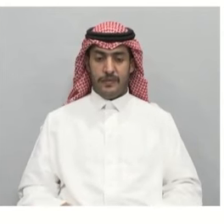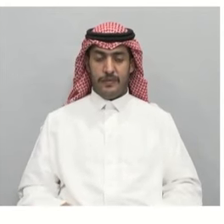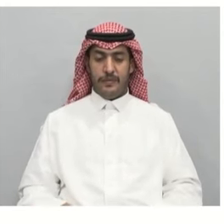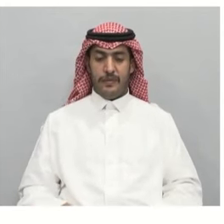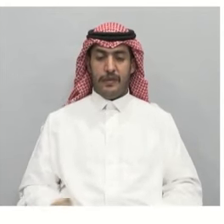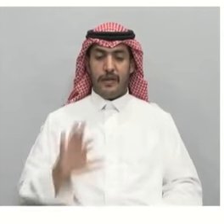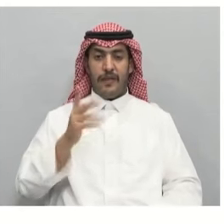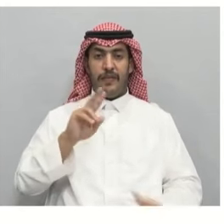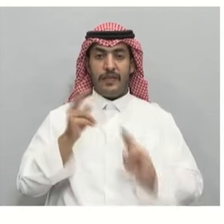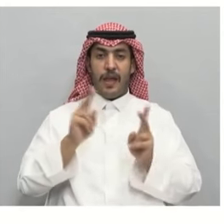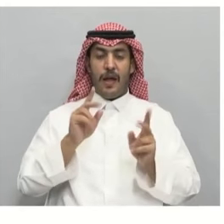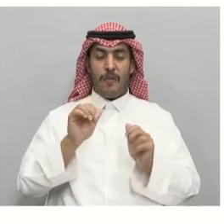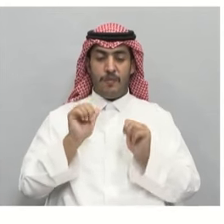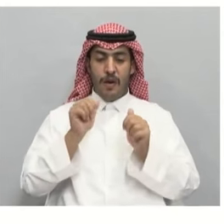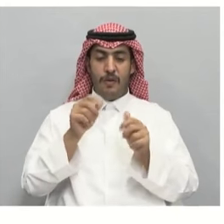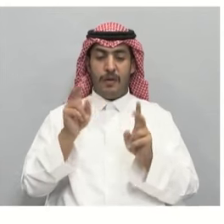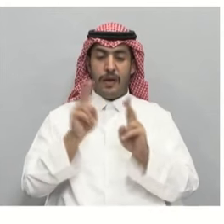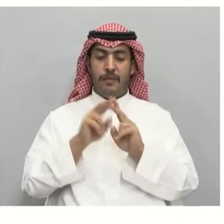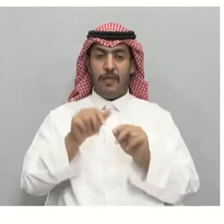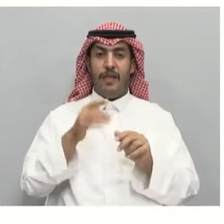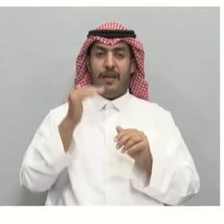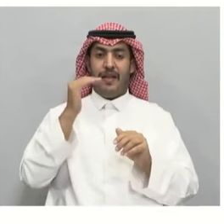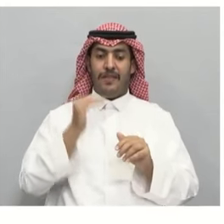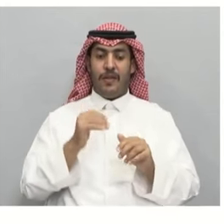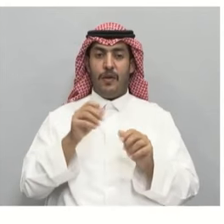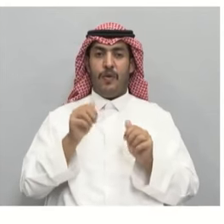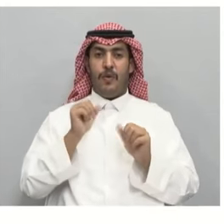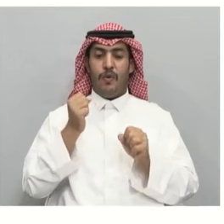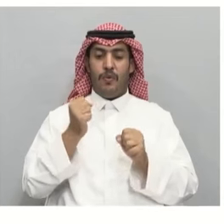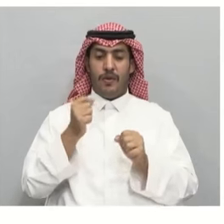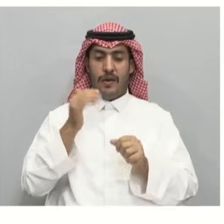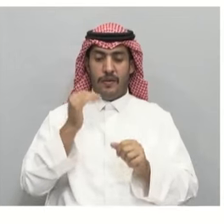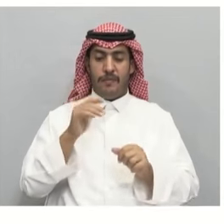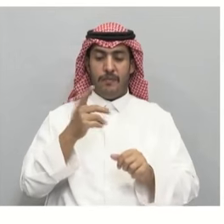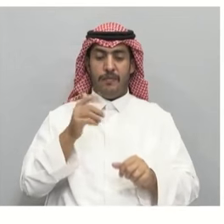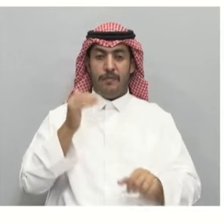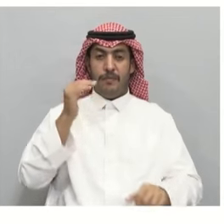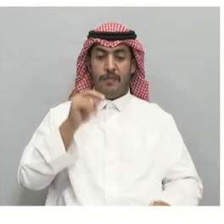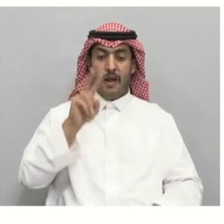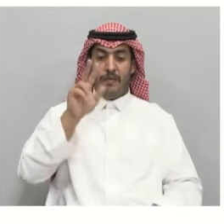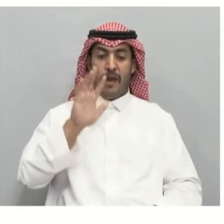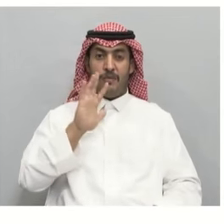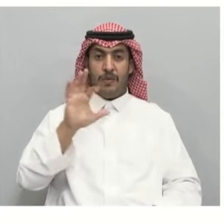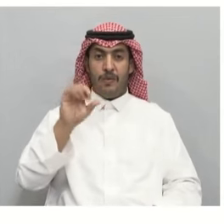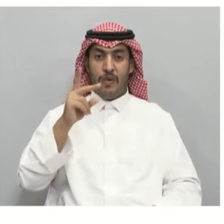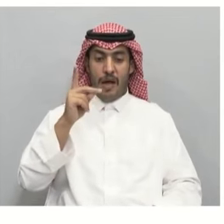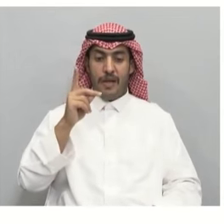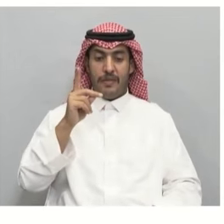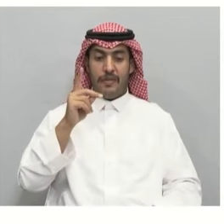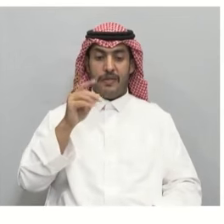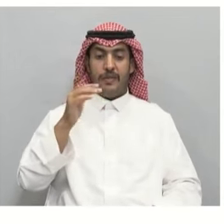هنا كيف تتغير المقاومه الكهربائيه اذا انخفضت القدره الكهربائيه من كم من 2500